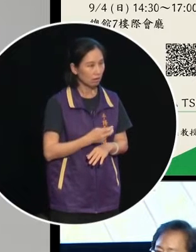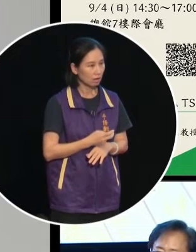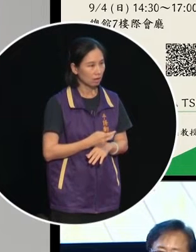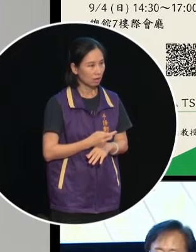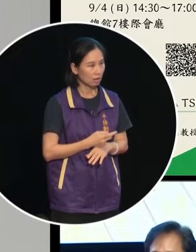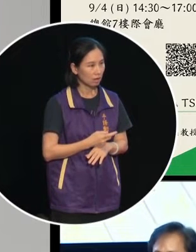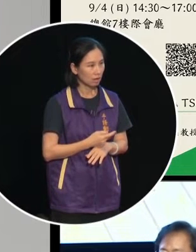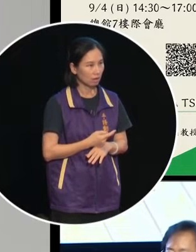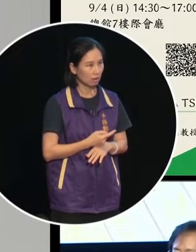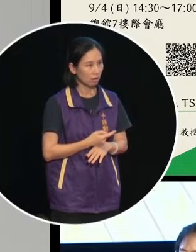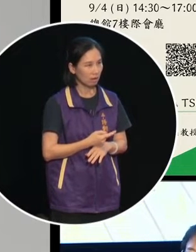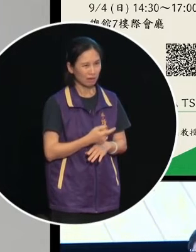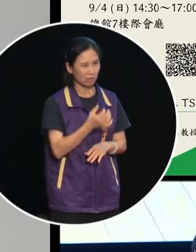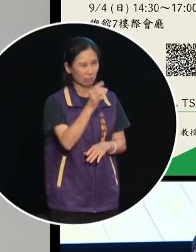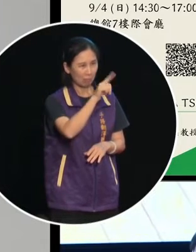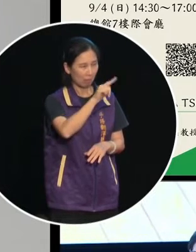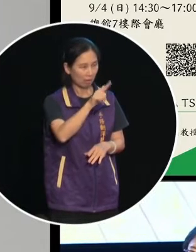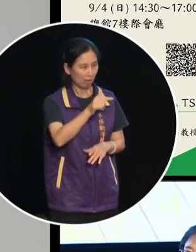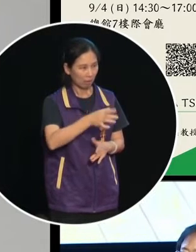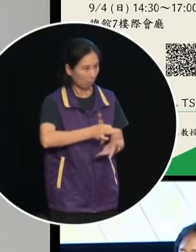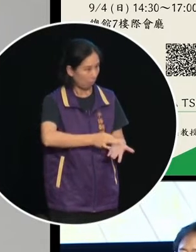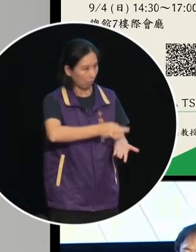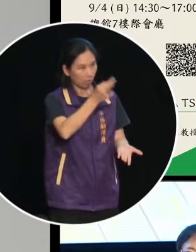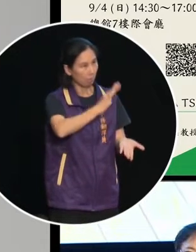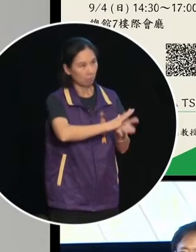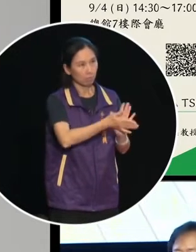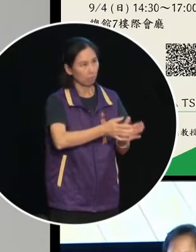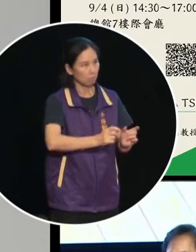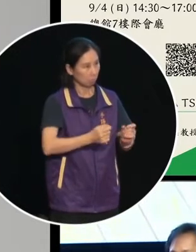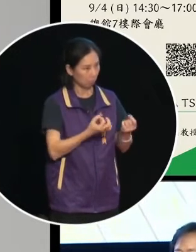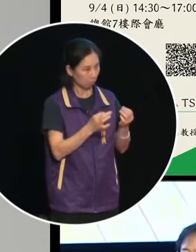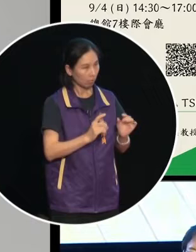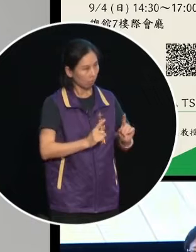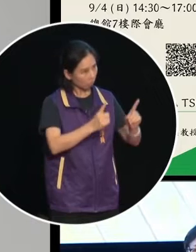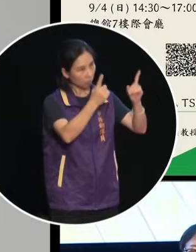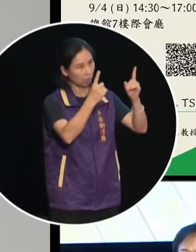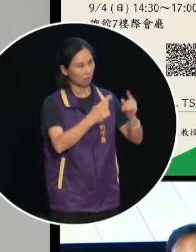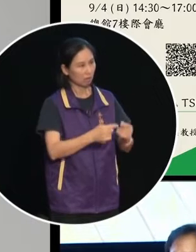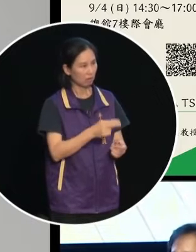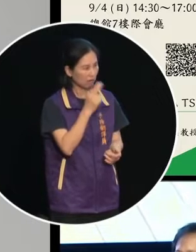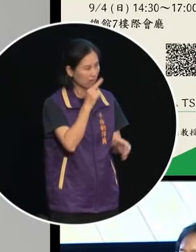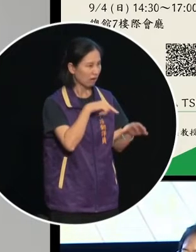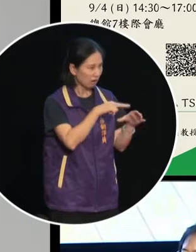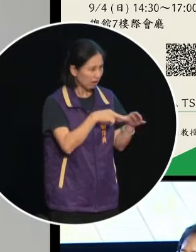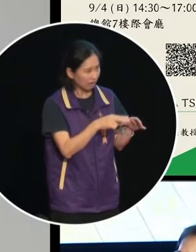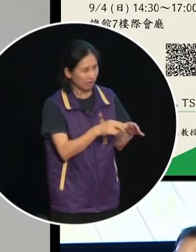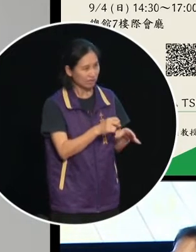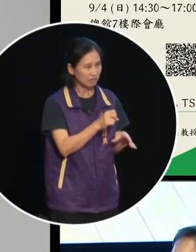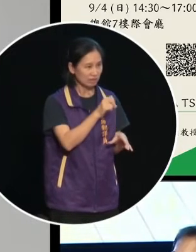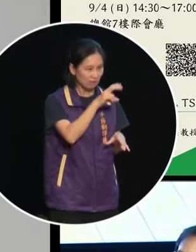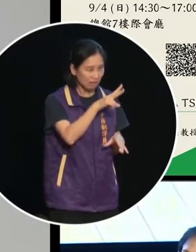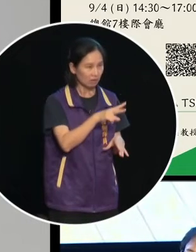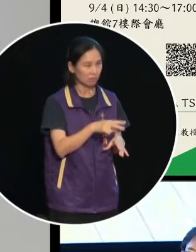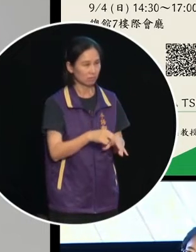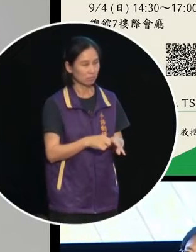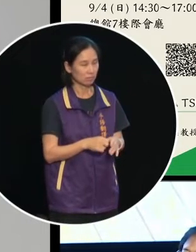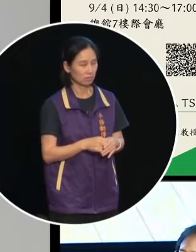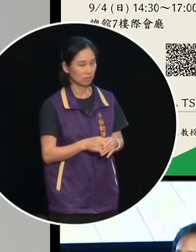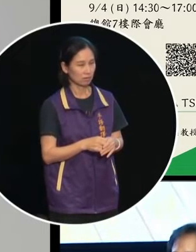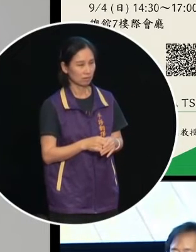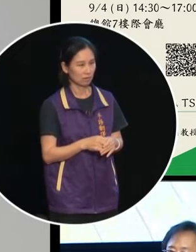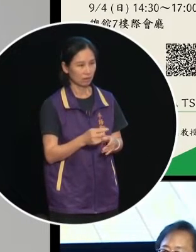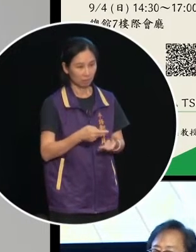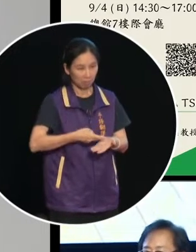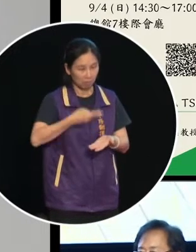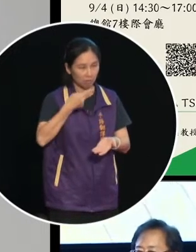每个东西都变得很贵了。一杯咖啡150块200块，然后什么